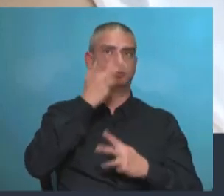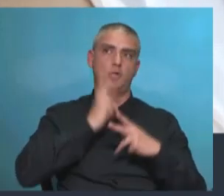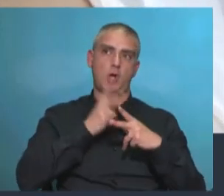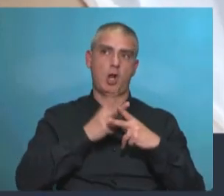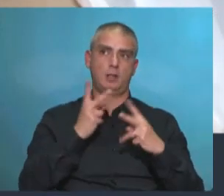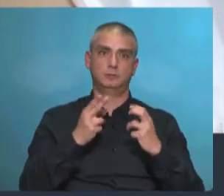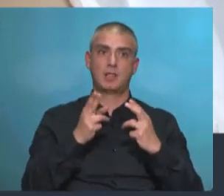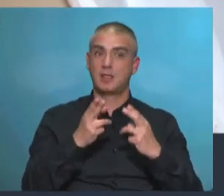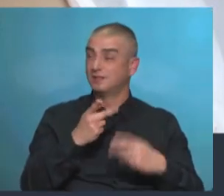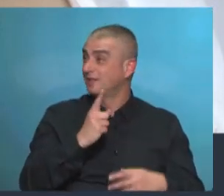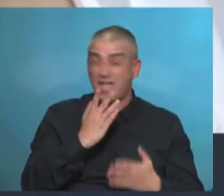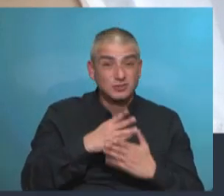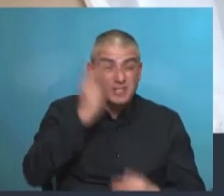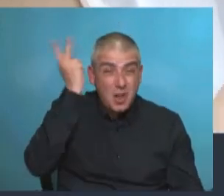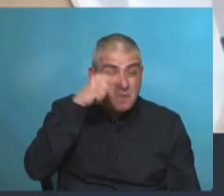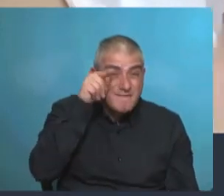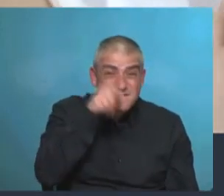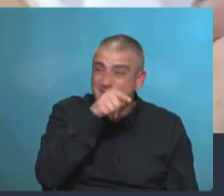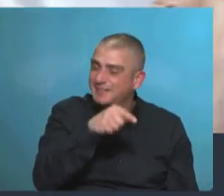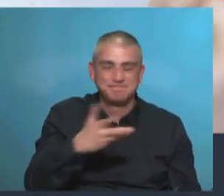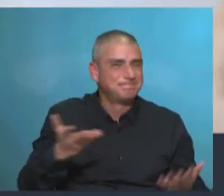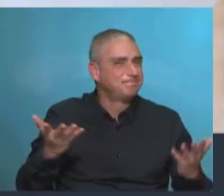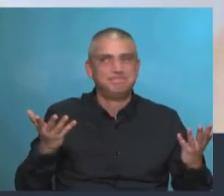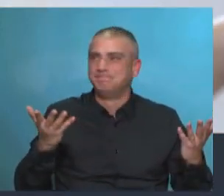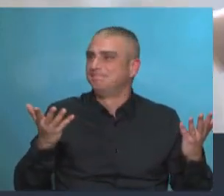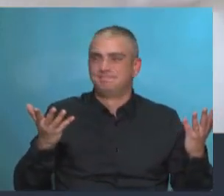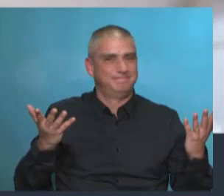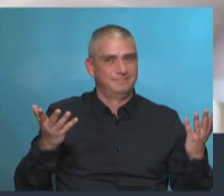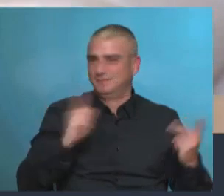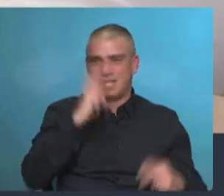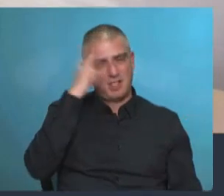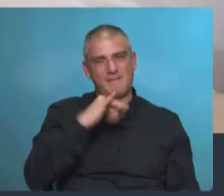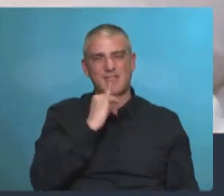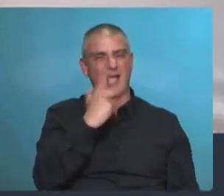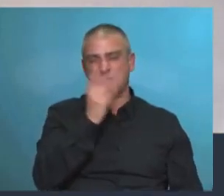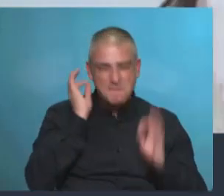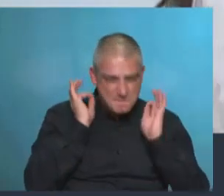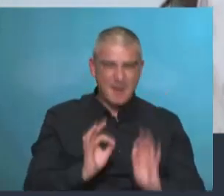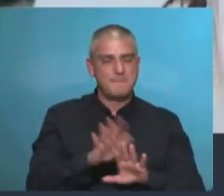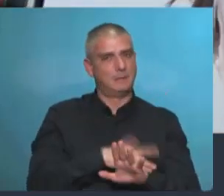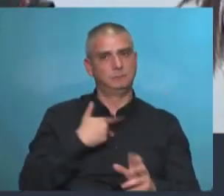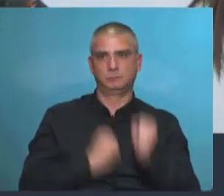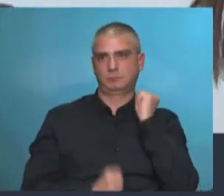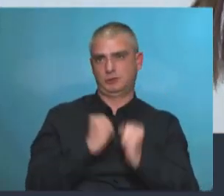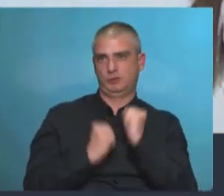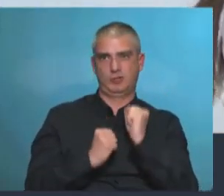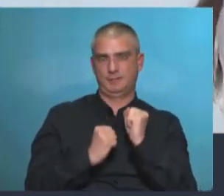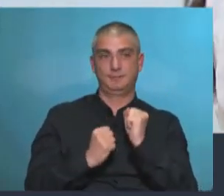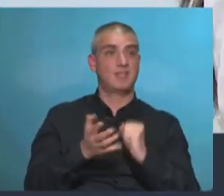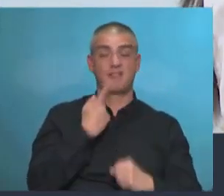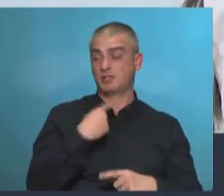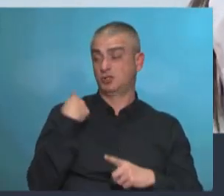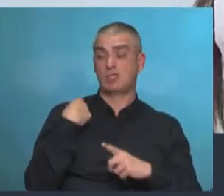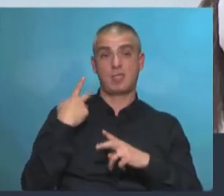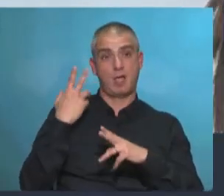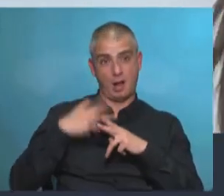בסרטן. עד שאתה לא קולט שזה אצלך, זה פשוט... אתה לא מבין עד כמה זה באמת קשה. לפני שנה חלתה, חצי שנה